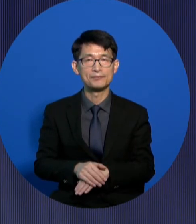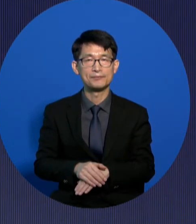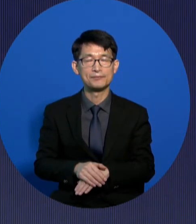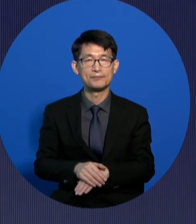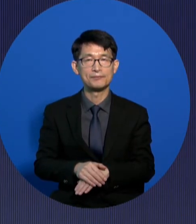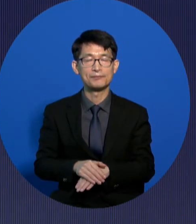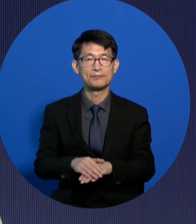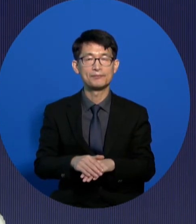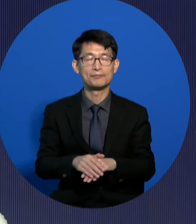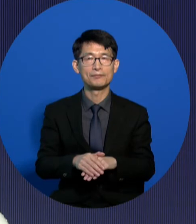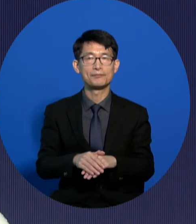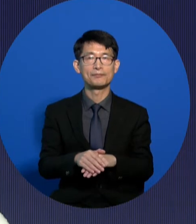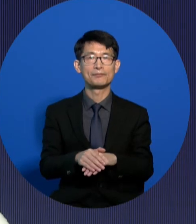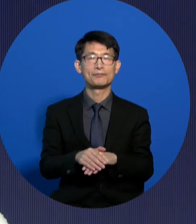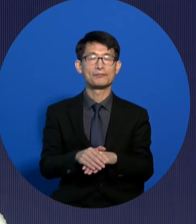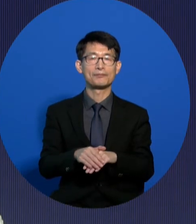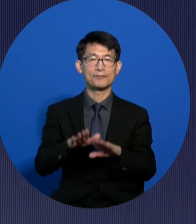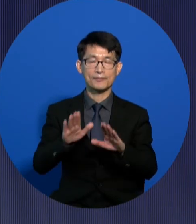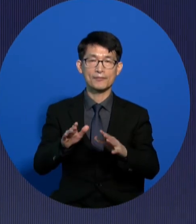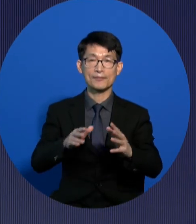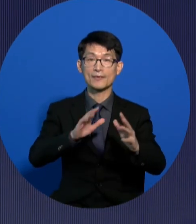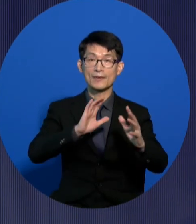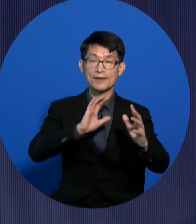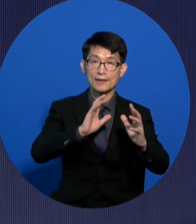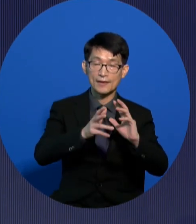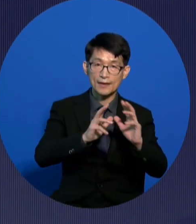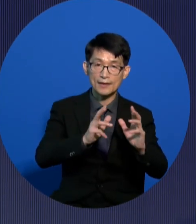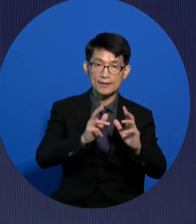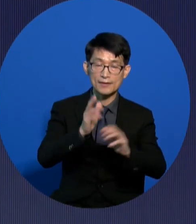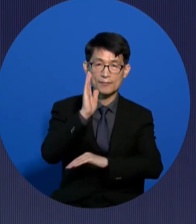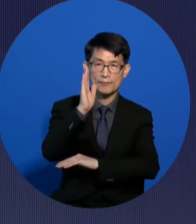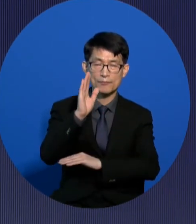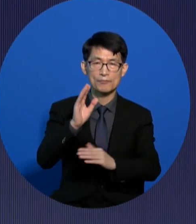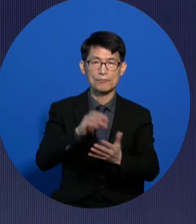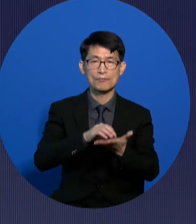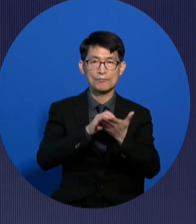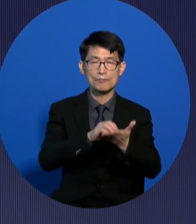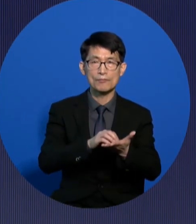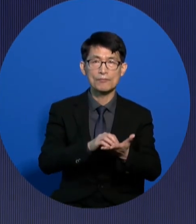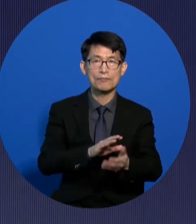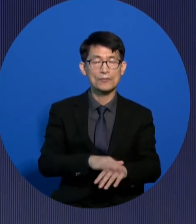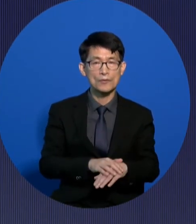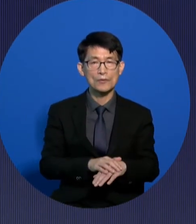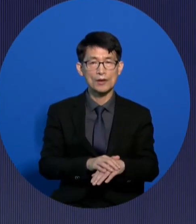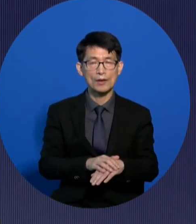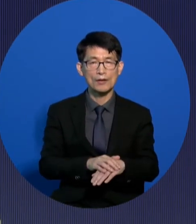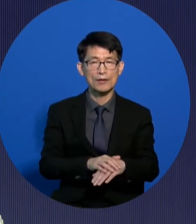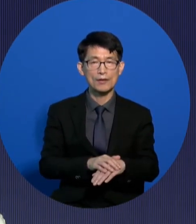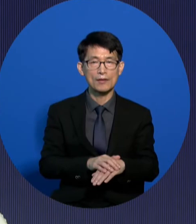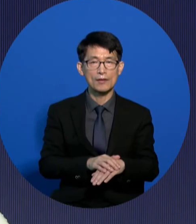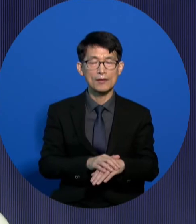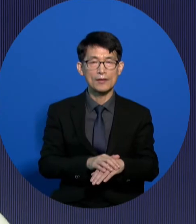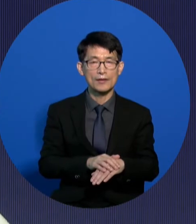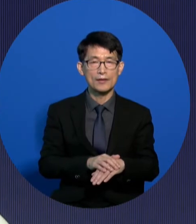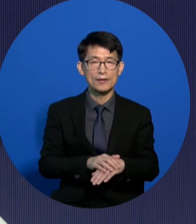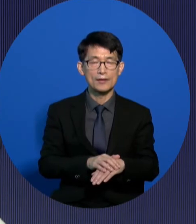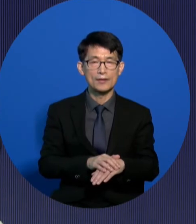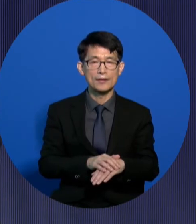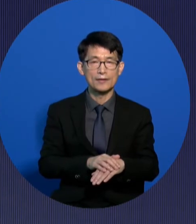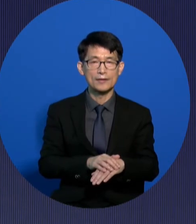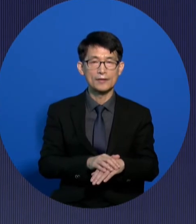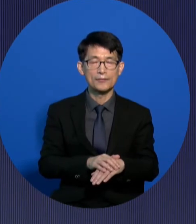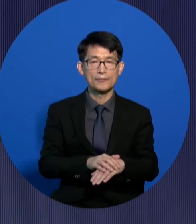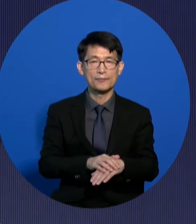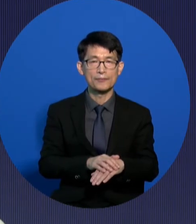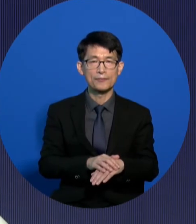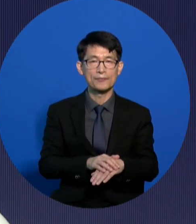힘들게 하루 종일 세션에 참여하신 오후에 왜 관광을 가야 되는지 틀림없이 세션